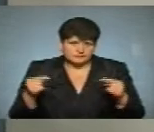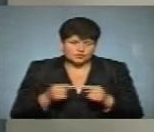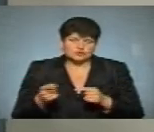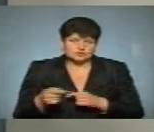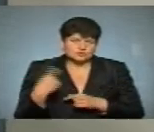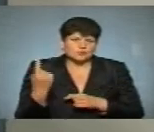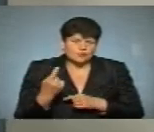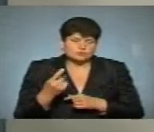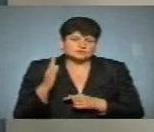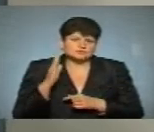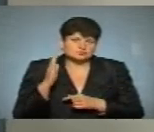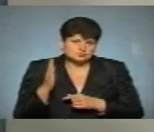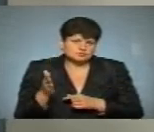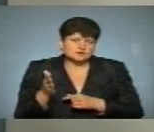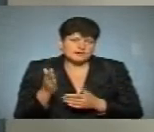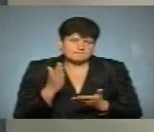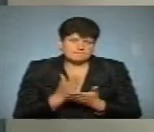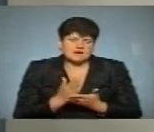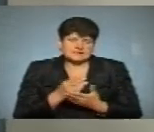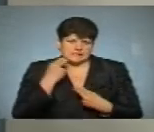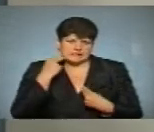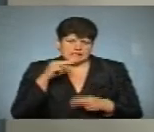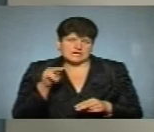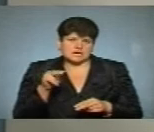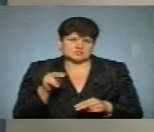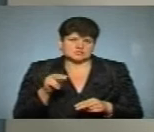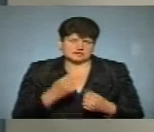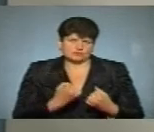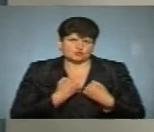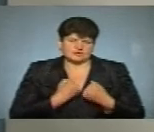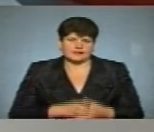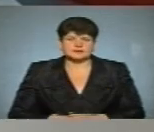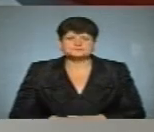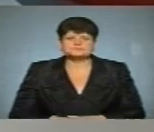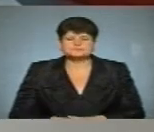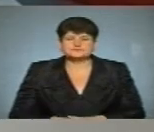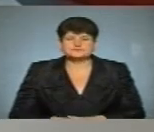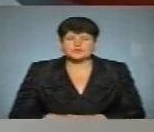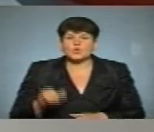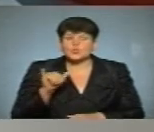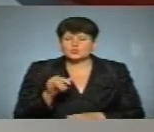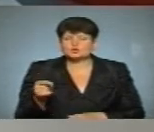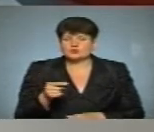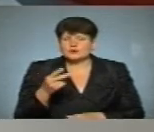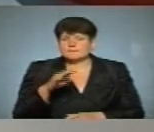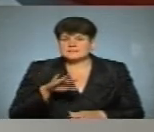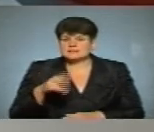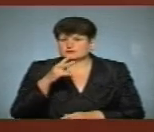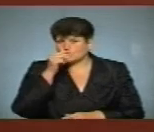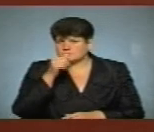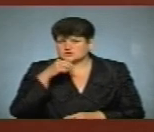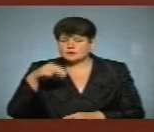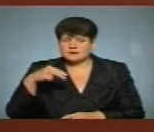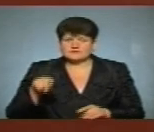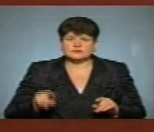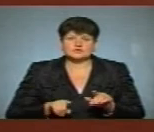мати як найкращий імунітет. У Тернополі після двомісячної перерви